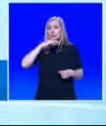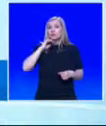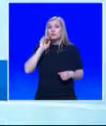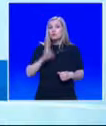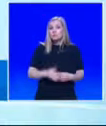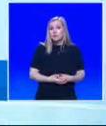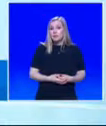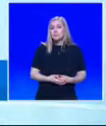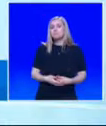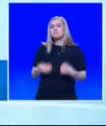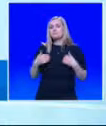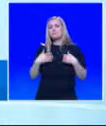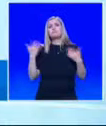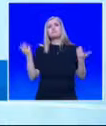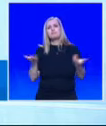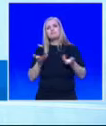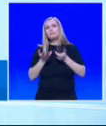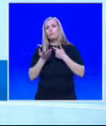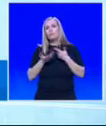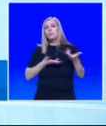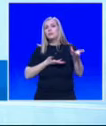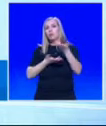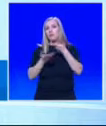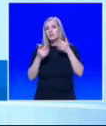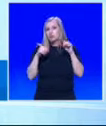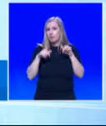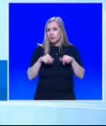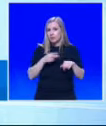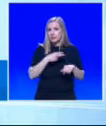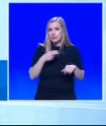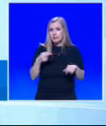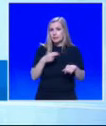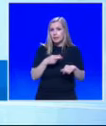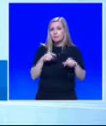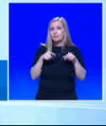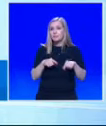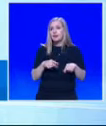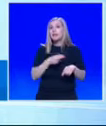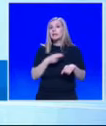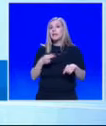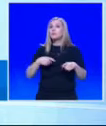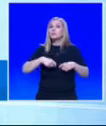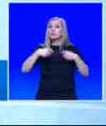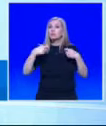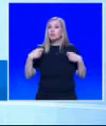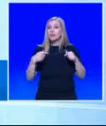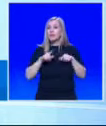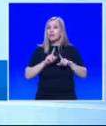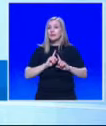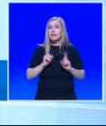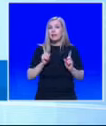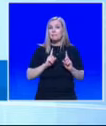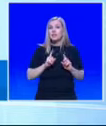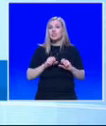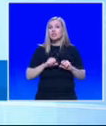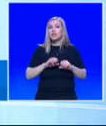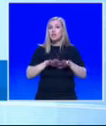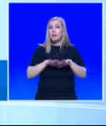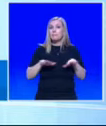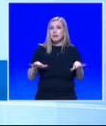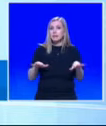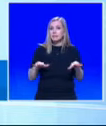Многократно обсъждана тази тема, не бих искал да навлиждам в нея днес. Очевидно е тема с продължение, но тя не беше на масата в този дебат за